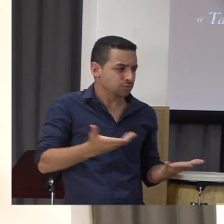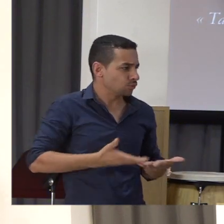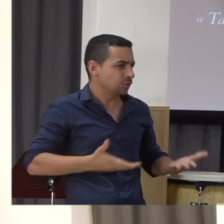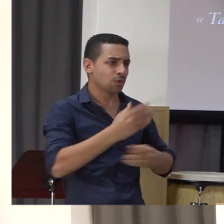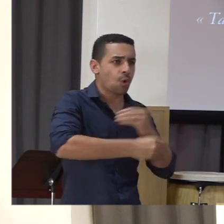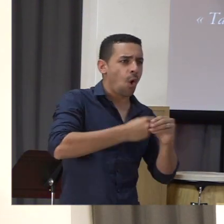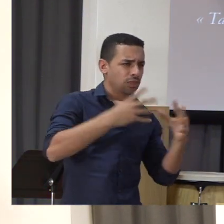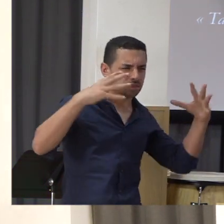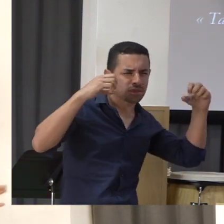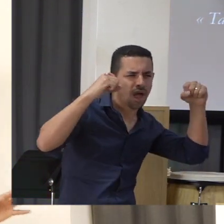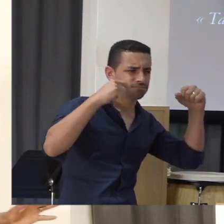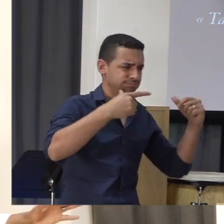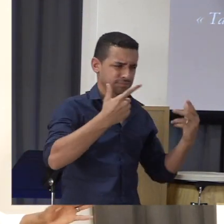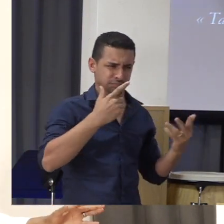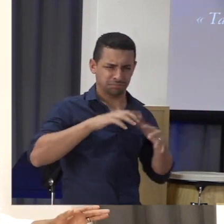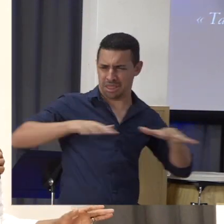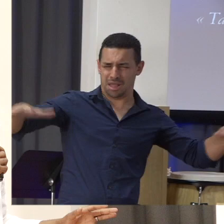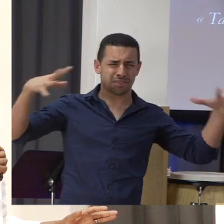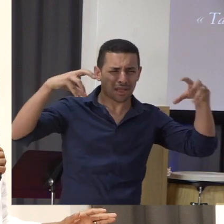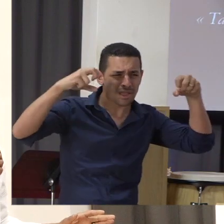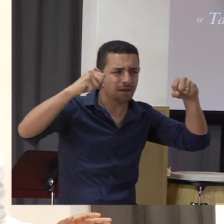ténèbres. Les ténèbres sont partout.